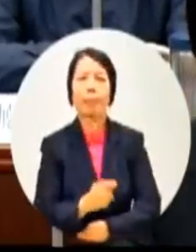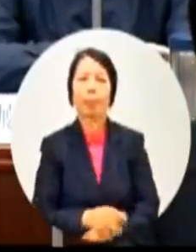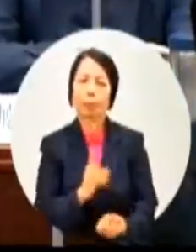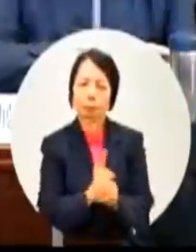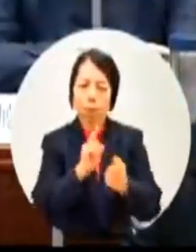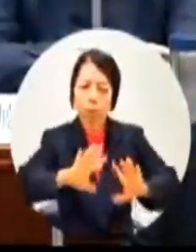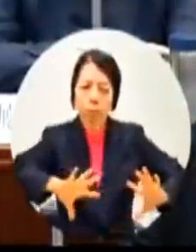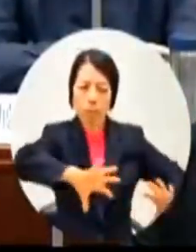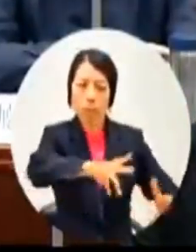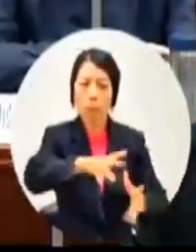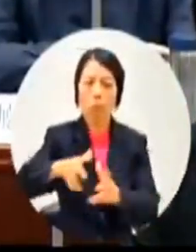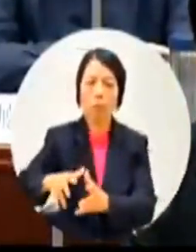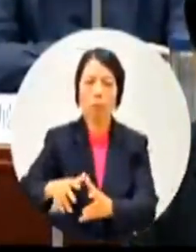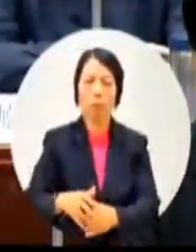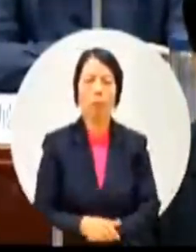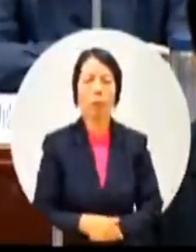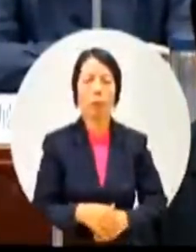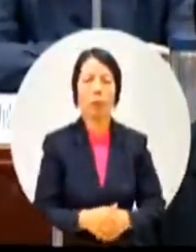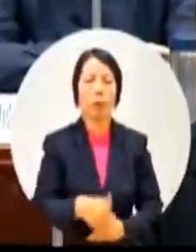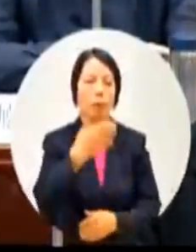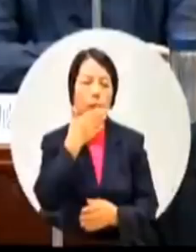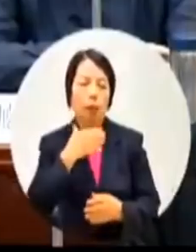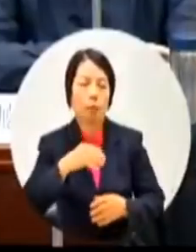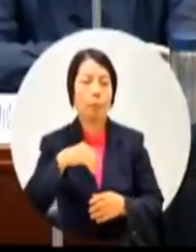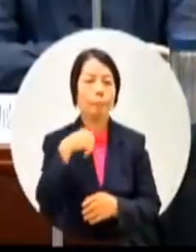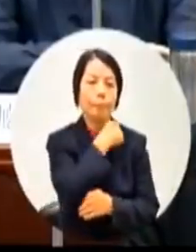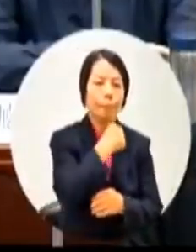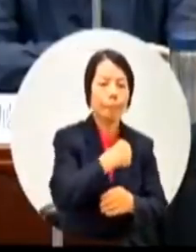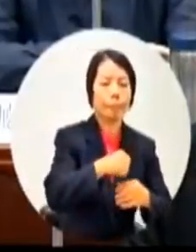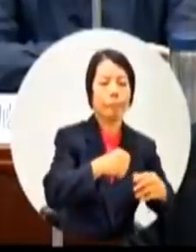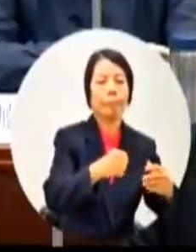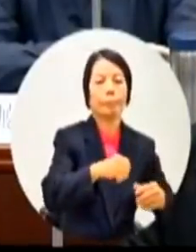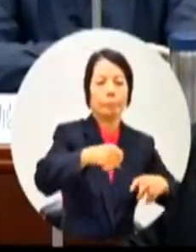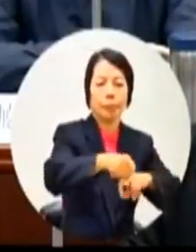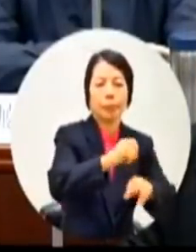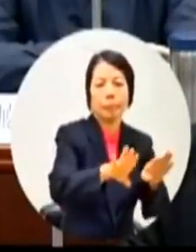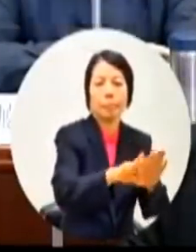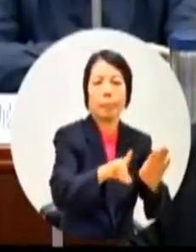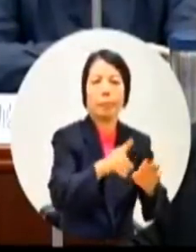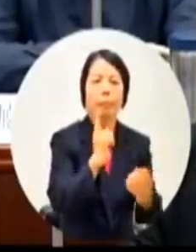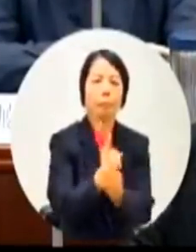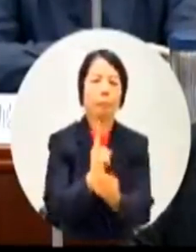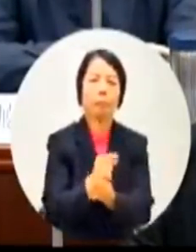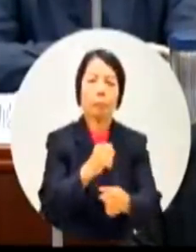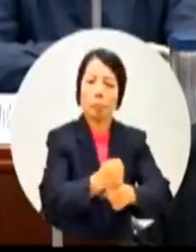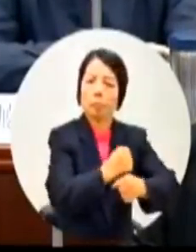对高雄市的未来，以及对两岸和平的发展，九二共识是最重要的